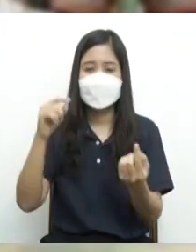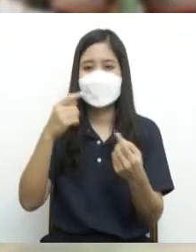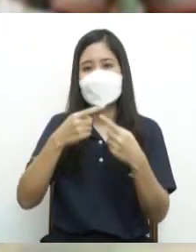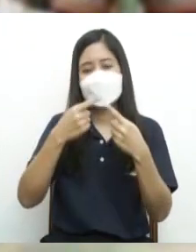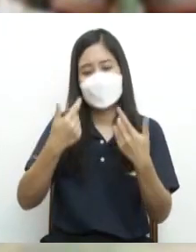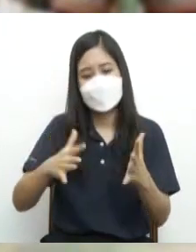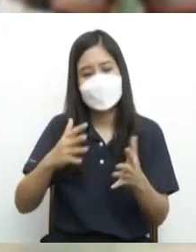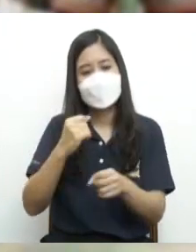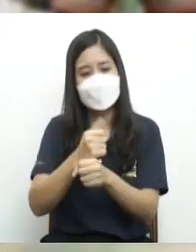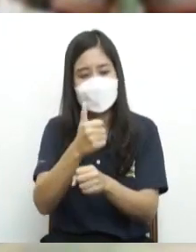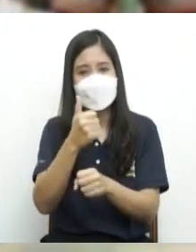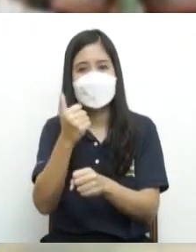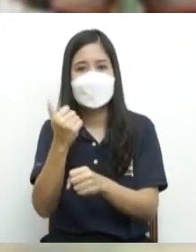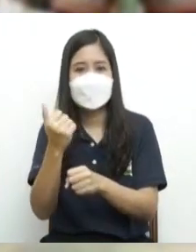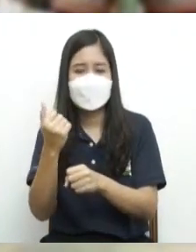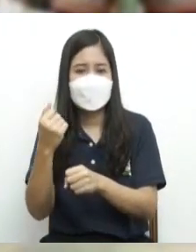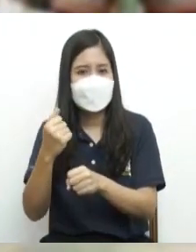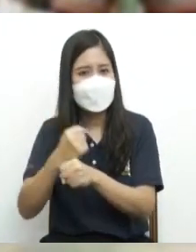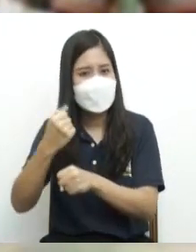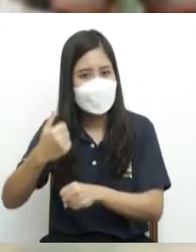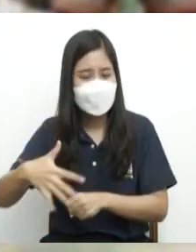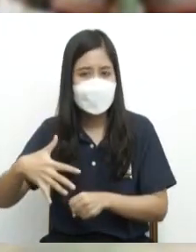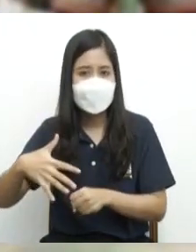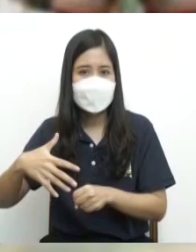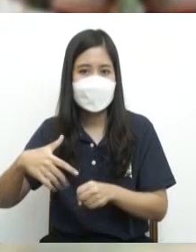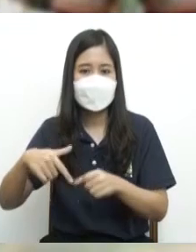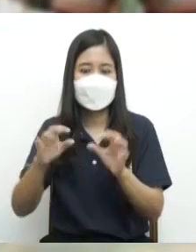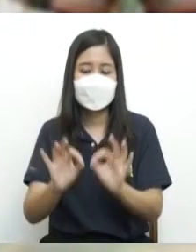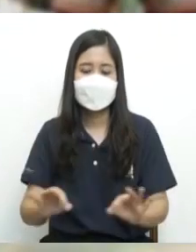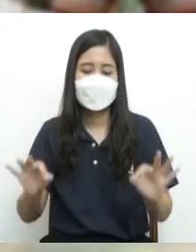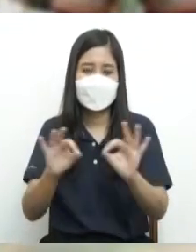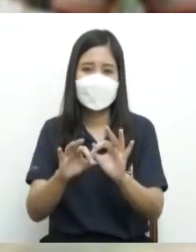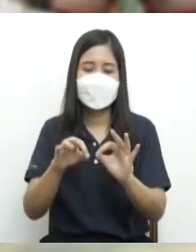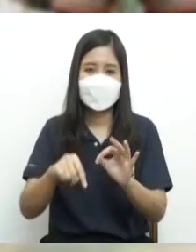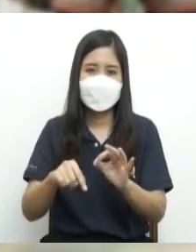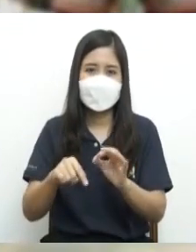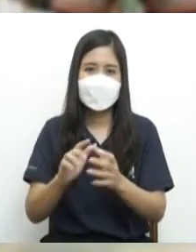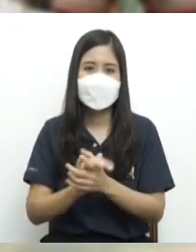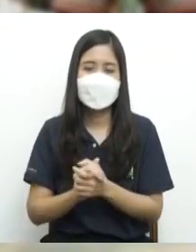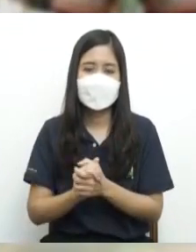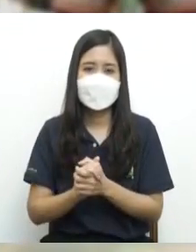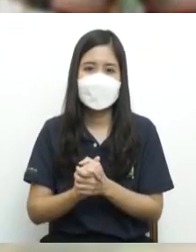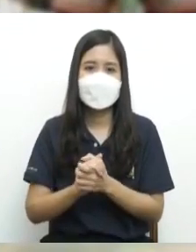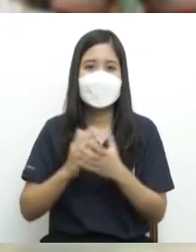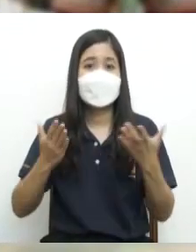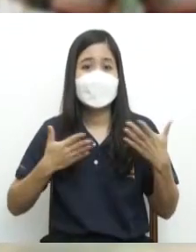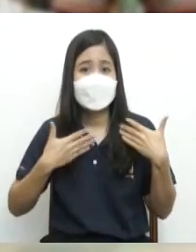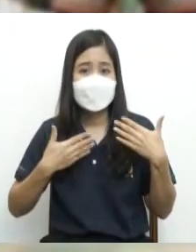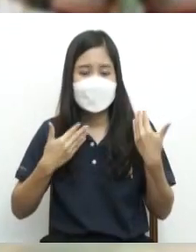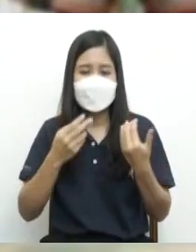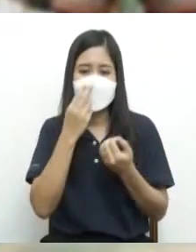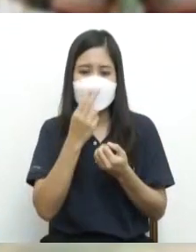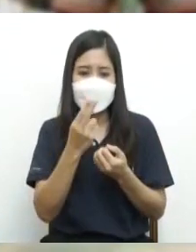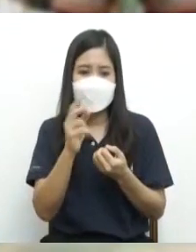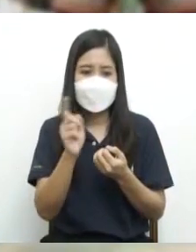ที่จะสะท้อนให้พวกเราฟังได้ในเรื่องราวต่างๆก็ยินดีที่จะให้ข้อคิดมุมมองในส่วนที่ท่